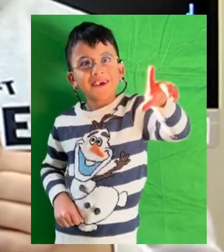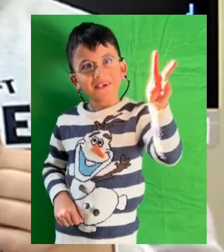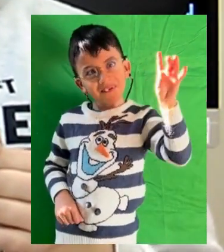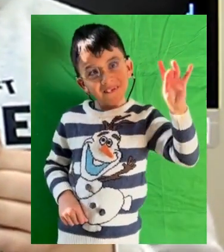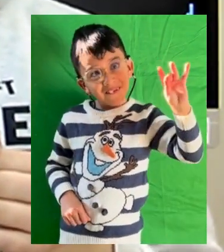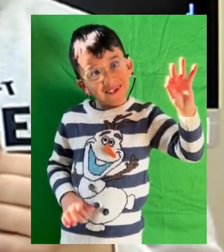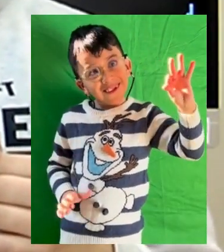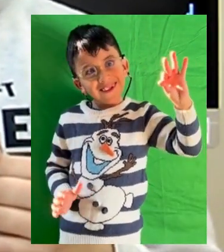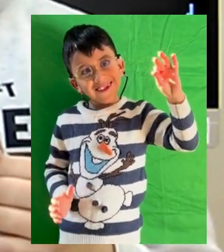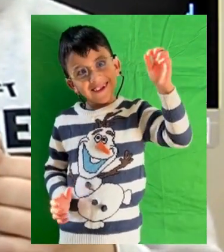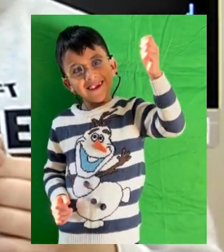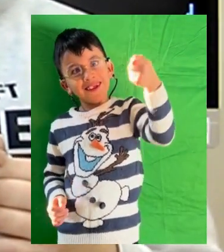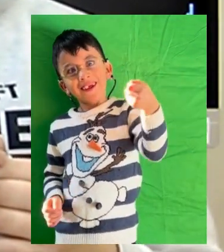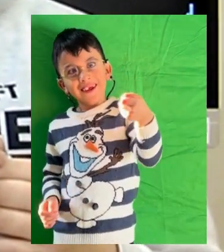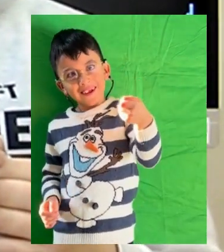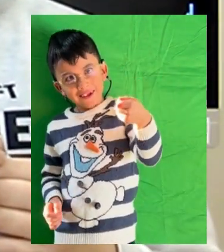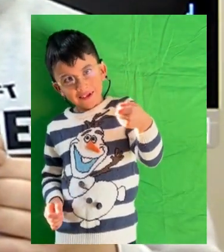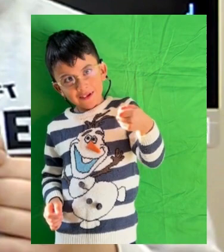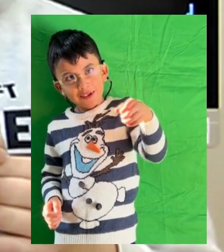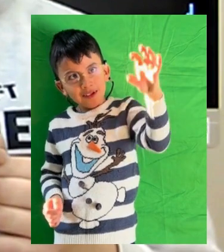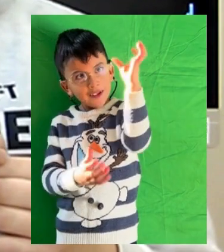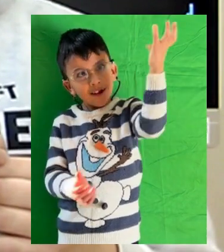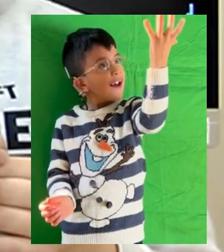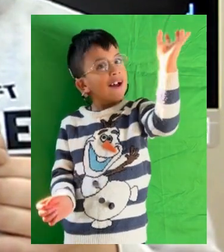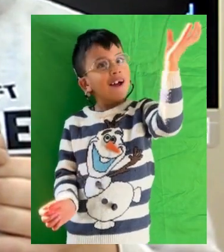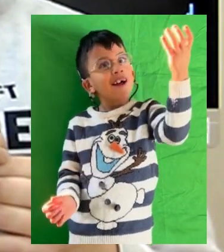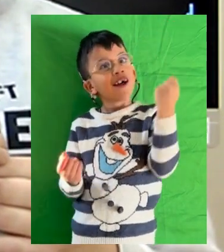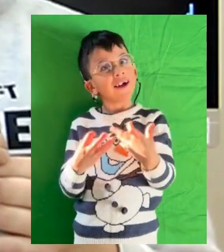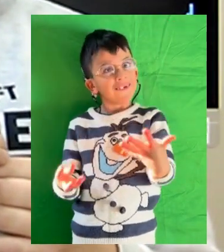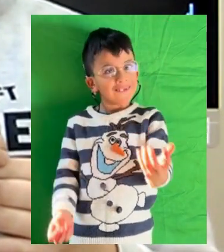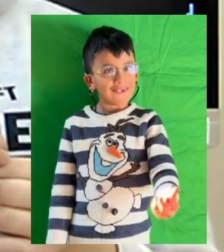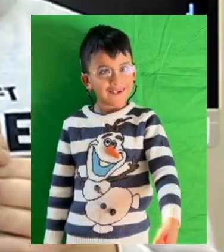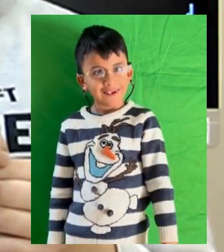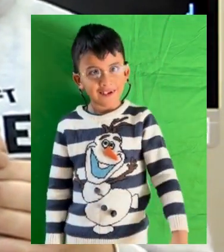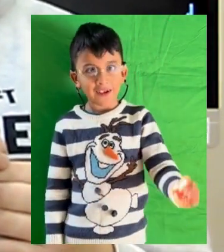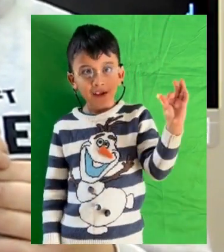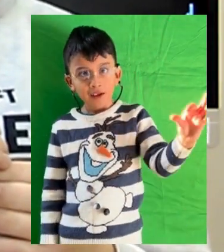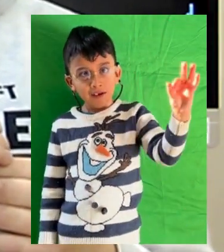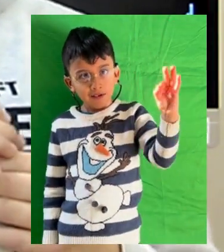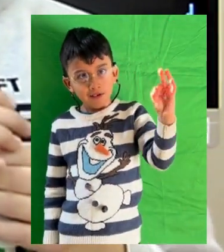Temperaturaren aldetik ez edo gutxi ikoko da.